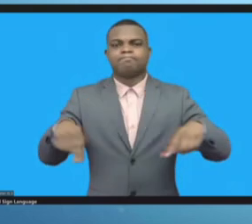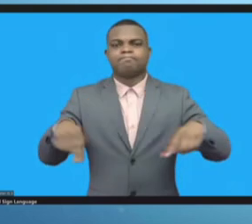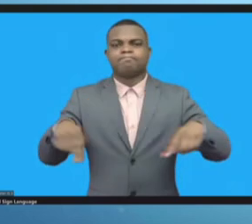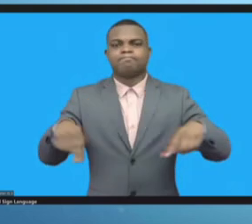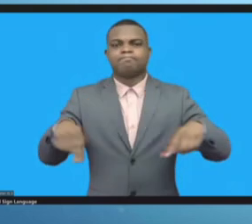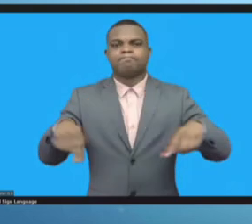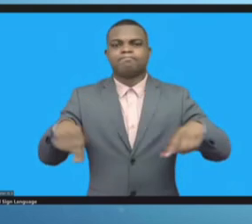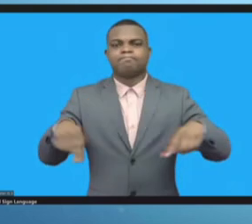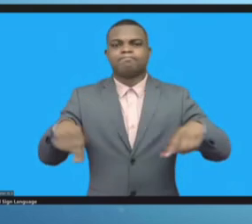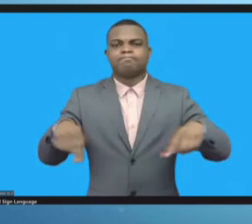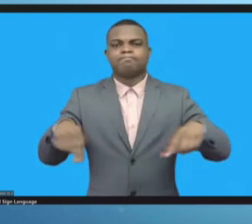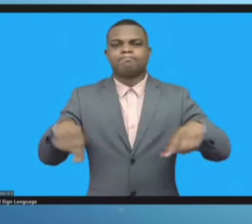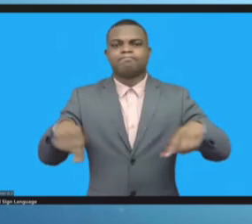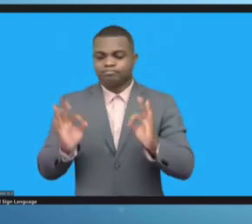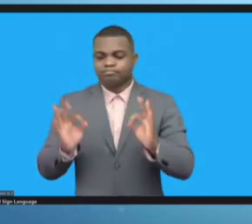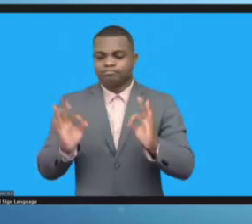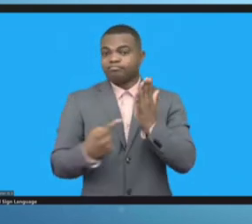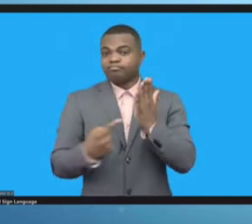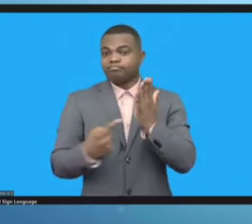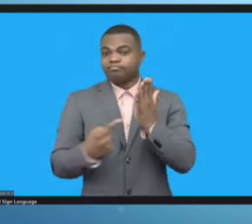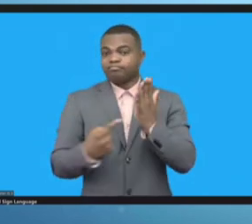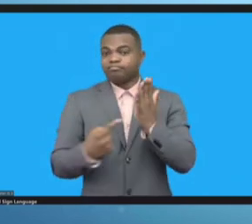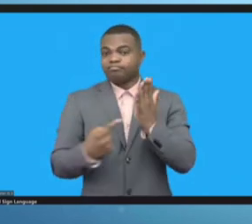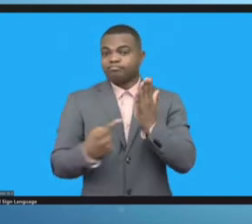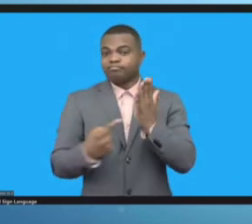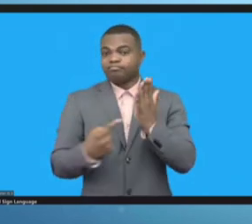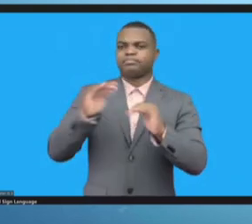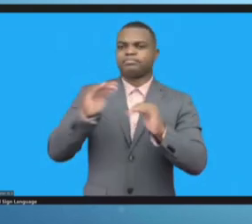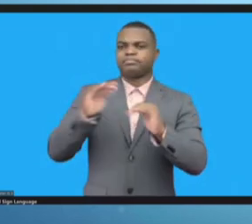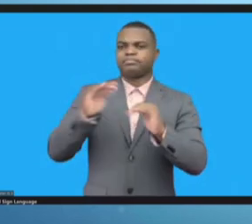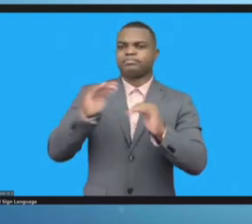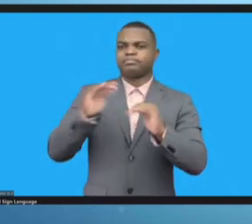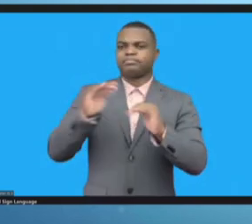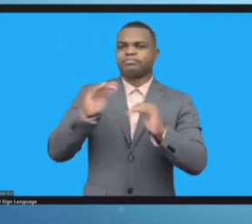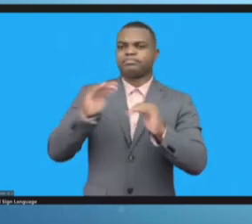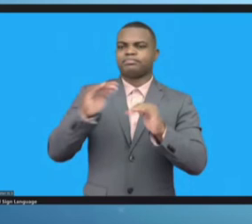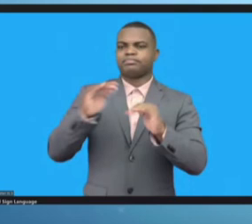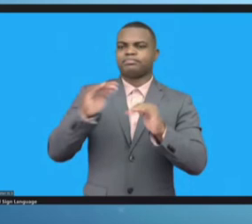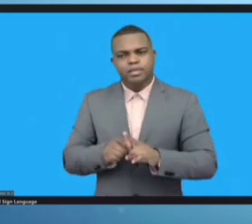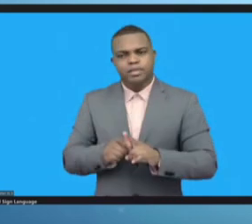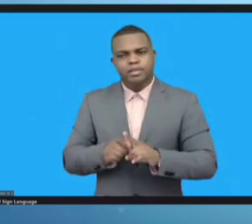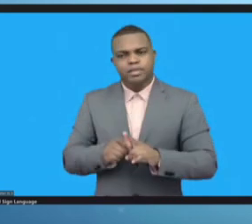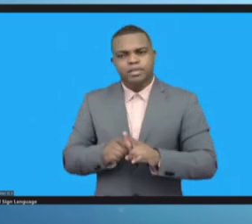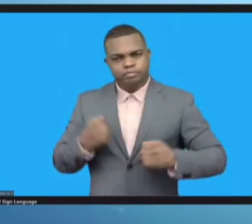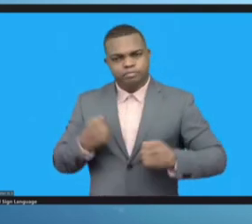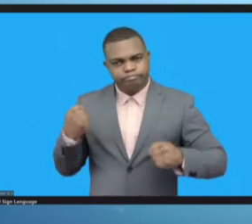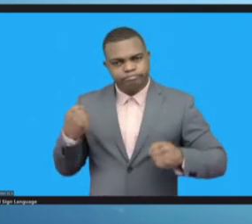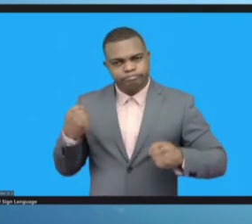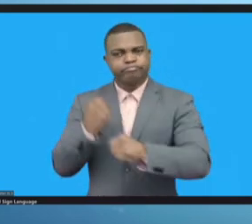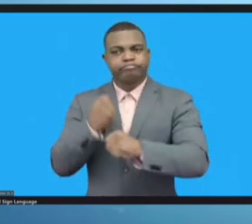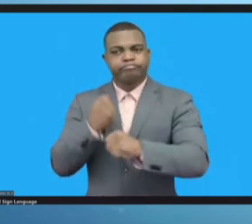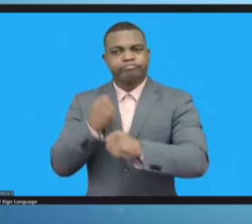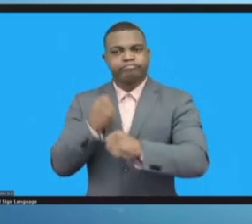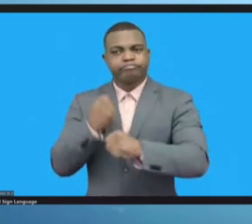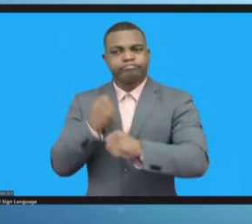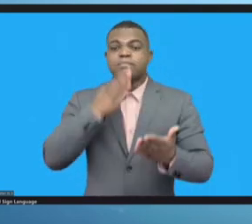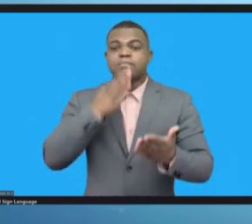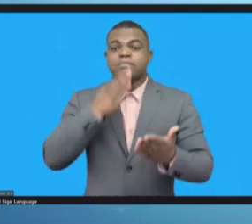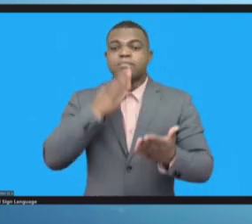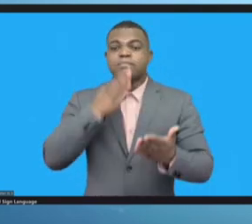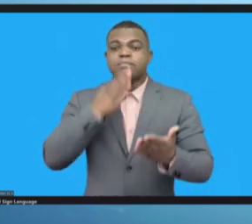pour souligner et maintenir et garder les promesses qui ont été faites en matière d'avenir